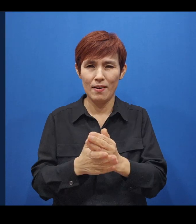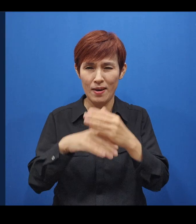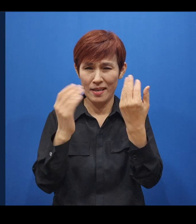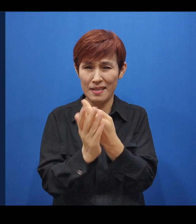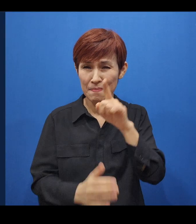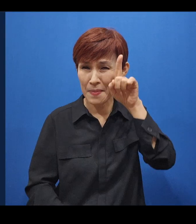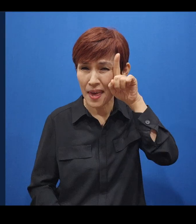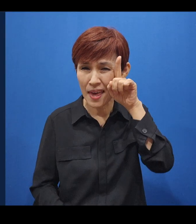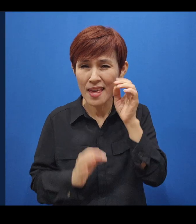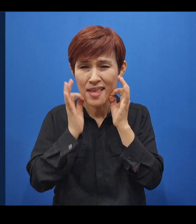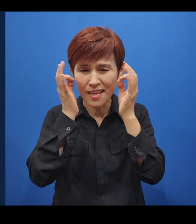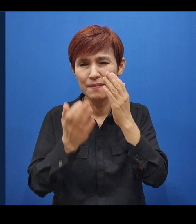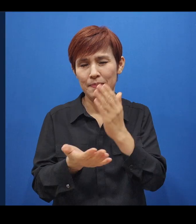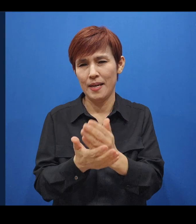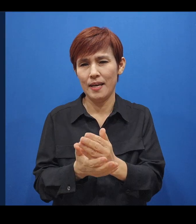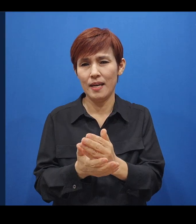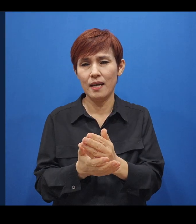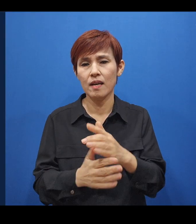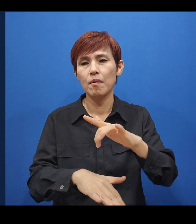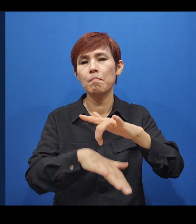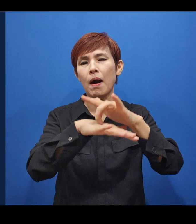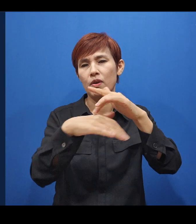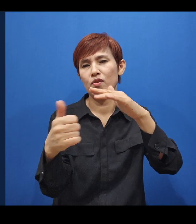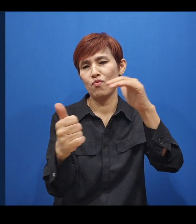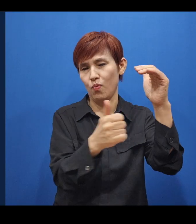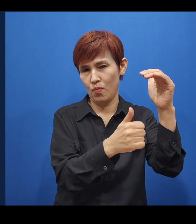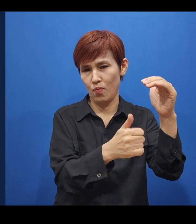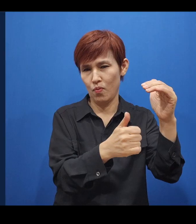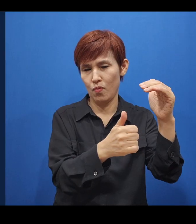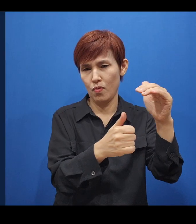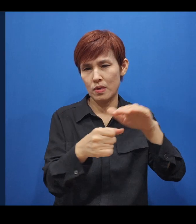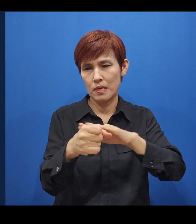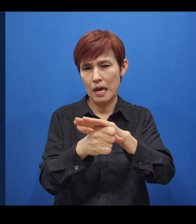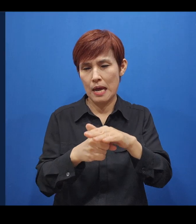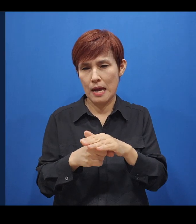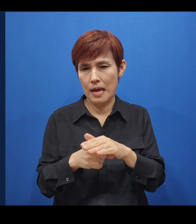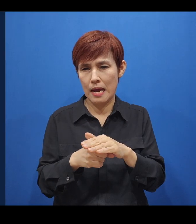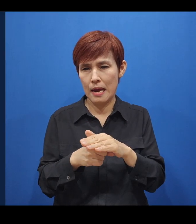다 마귀의 유혹이에요. 사랑하지 못하게 만드는 마귀의 유혹이에요.